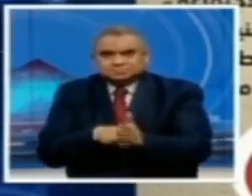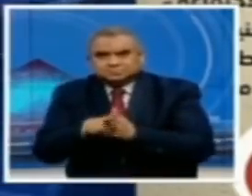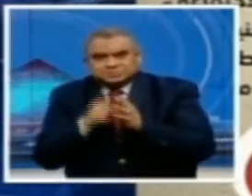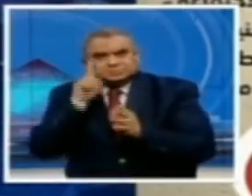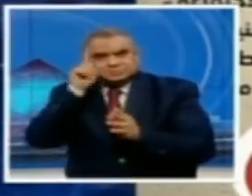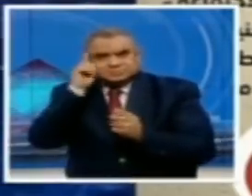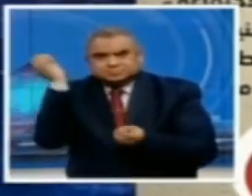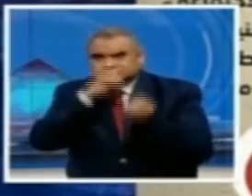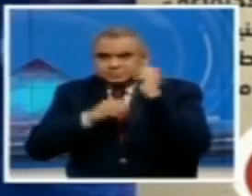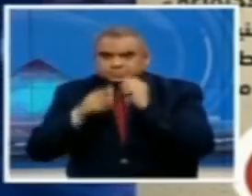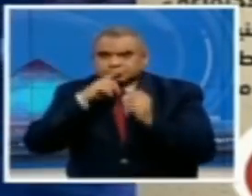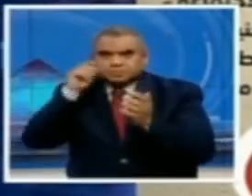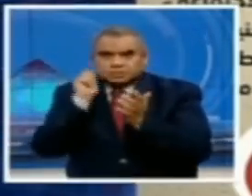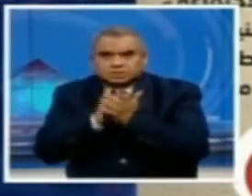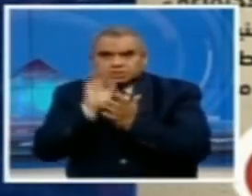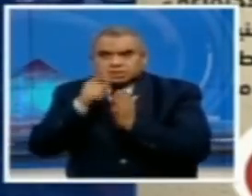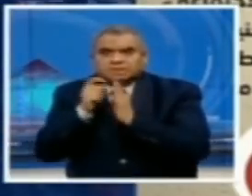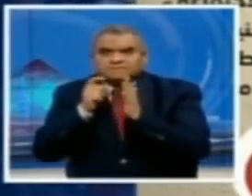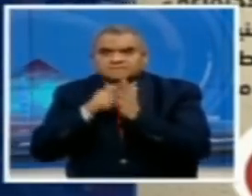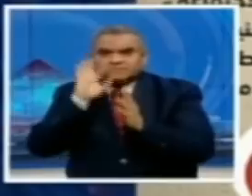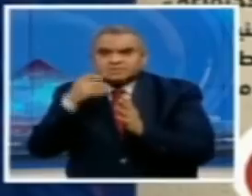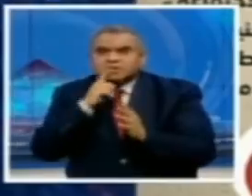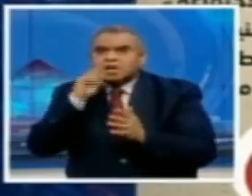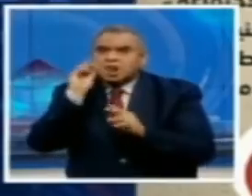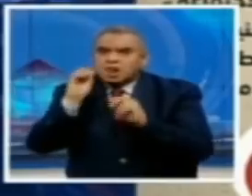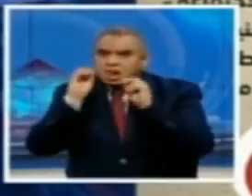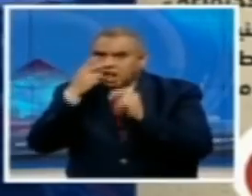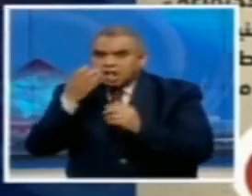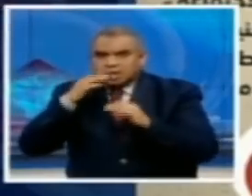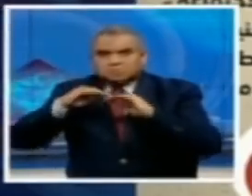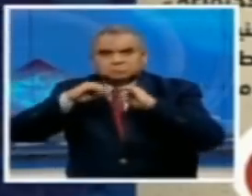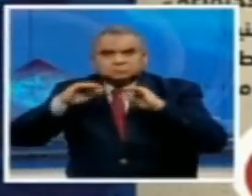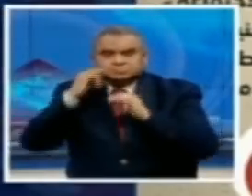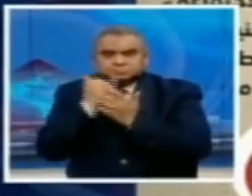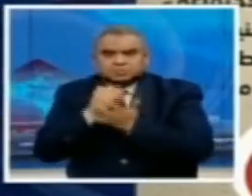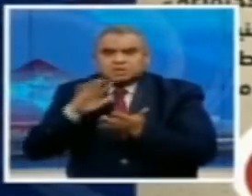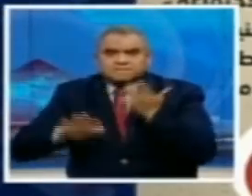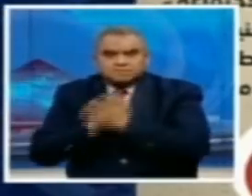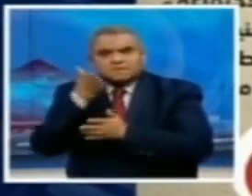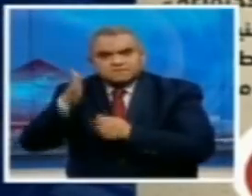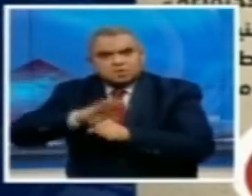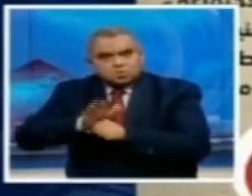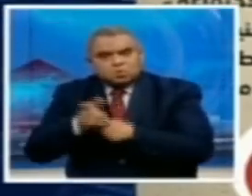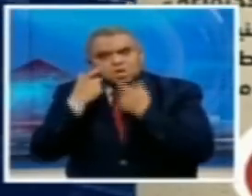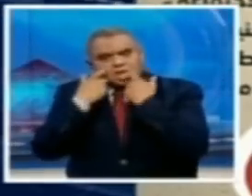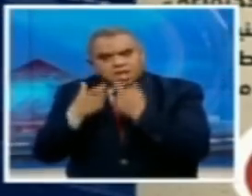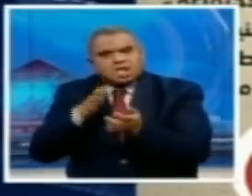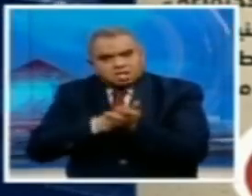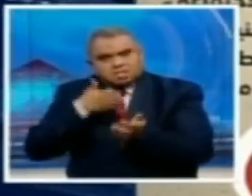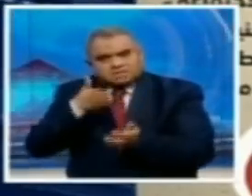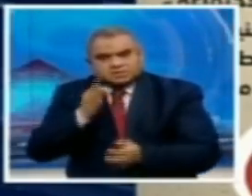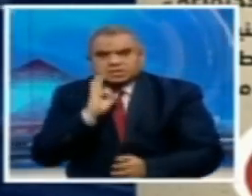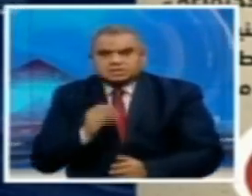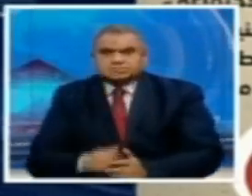تلك الشائعات، مع ضرورة الالتزام باتباع كل الإجراءات الوقائية للحد من انتشار فيروس كورونا.